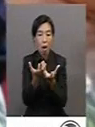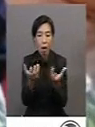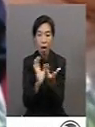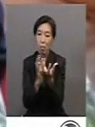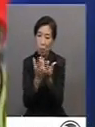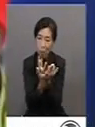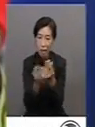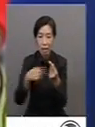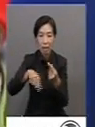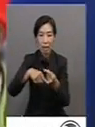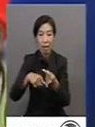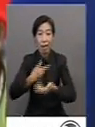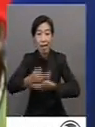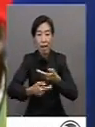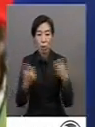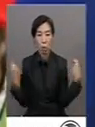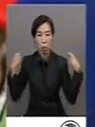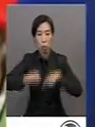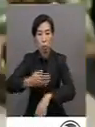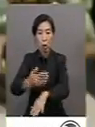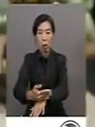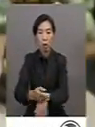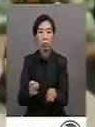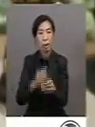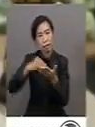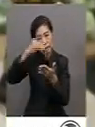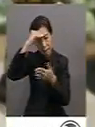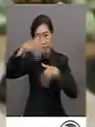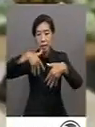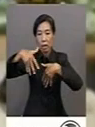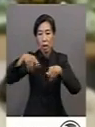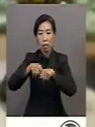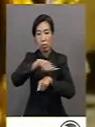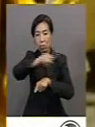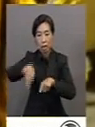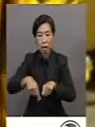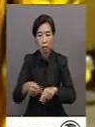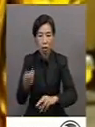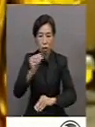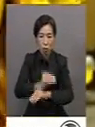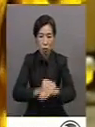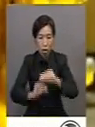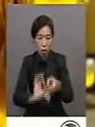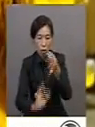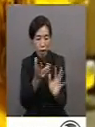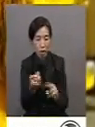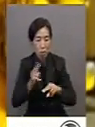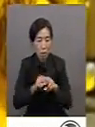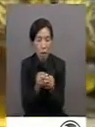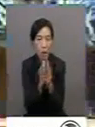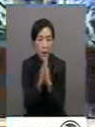ลาดนะครับต้องสวมเสื้อกันหนาวครับเช่นเดียวกับนักเรียนและชาวบ้านต้องออกมานั่งผิงไฟคลายความหนาวเย็น